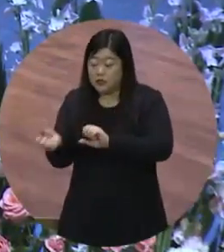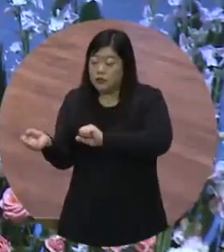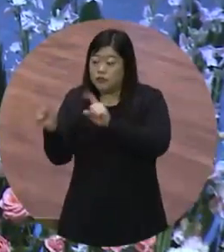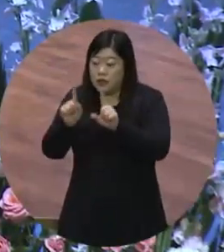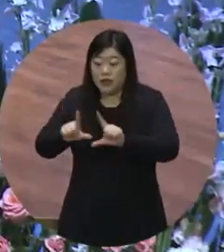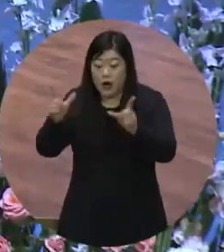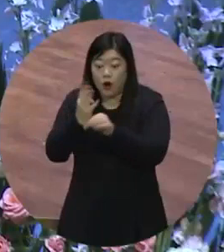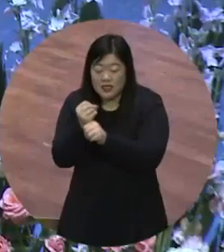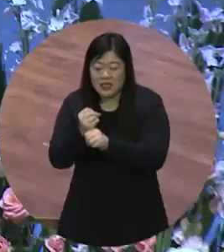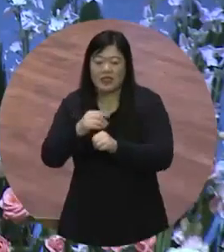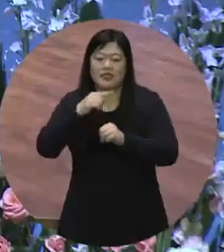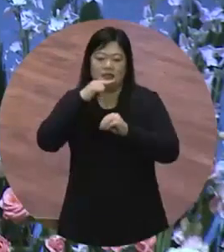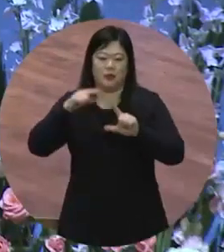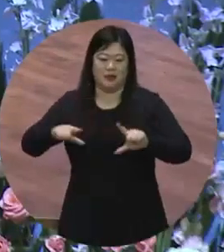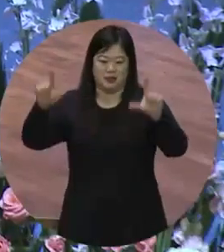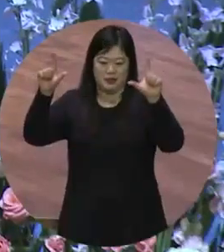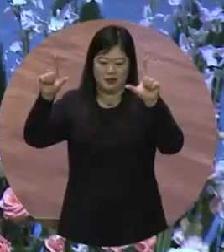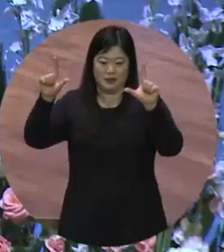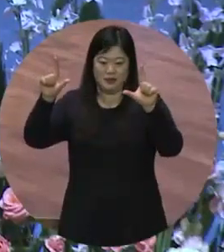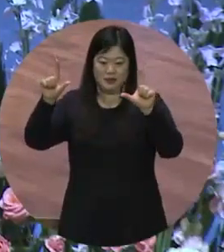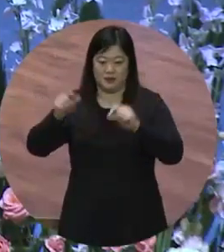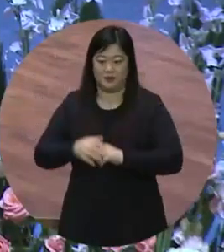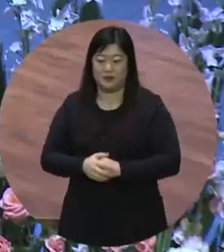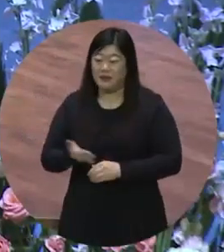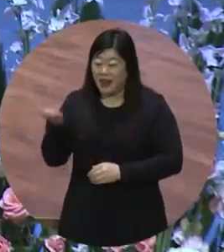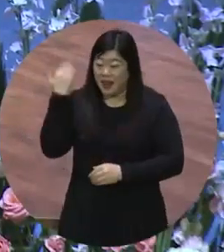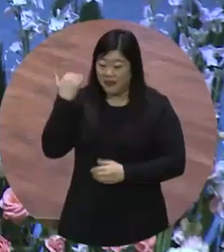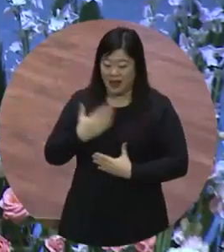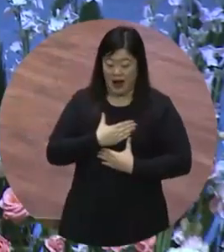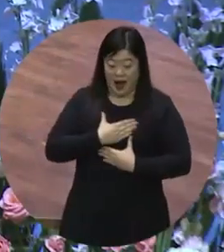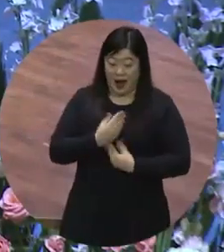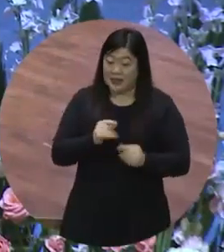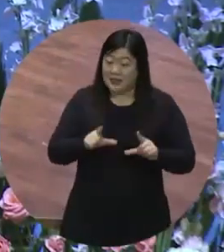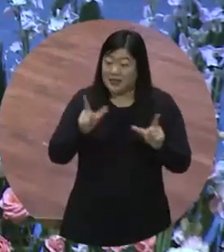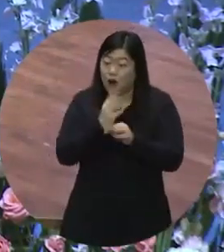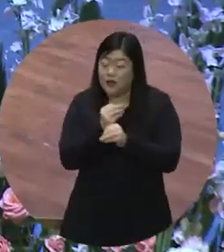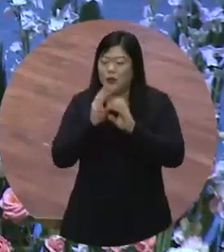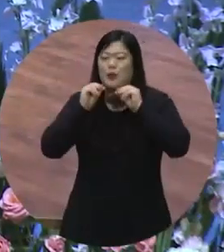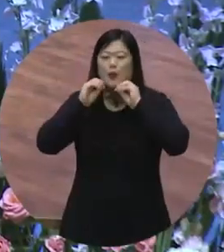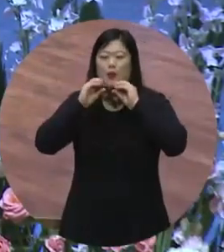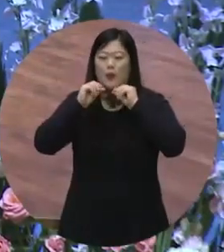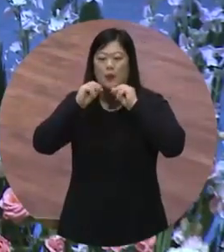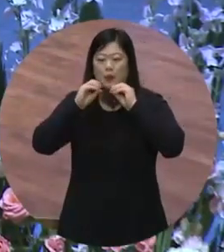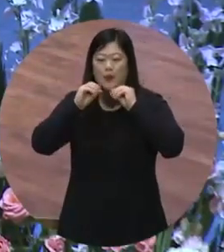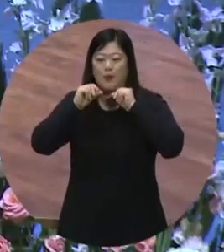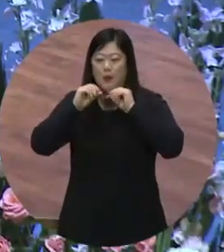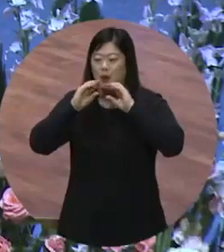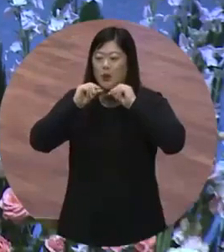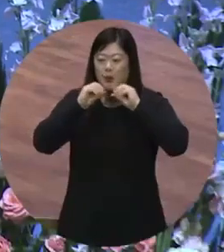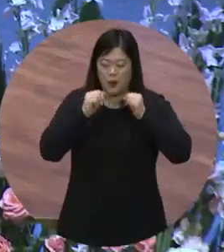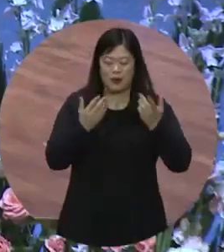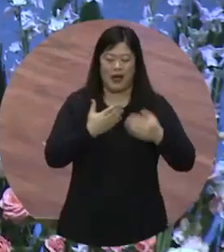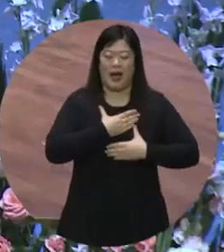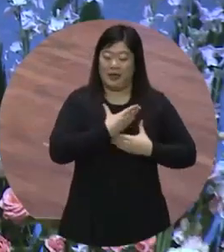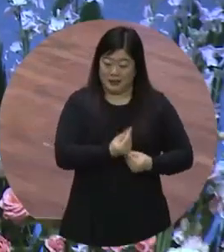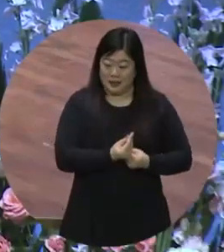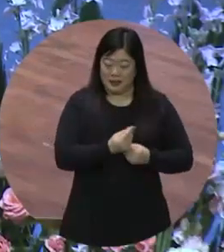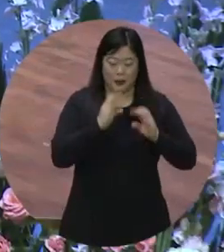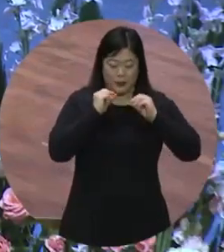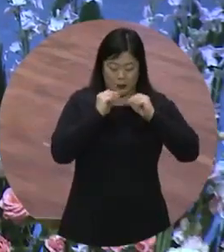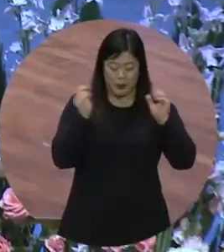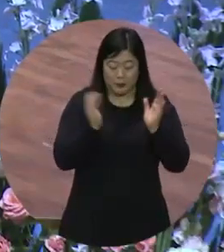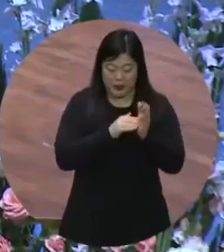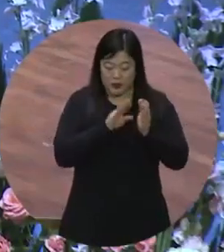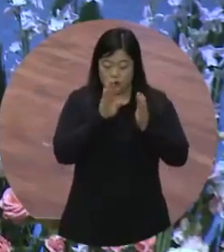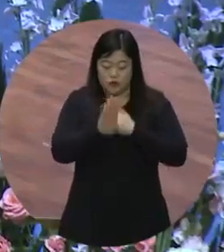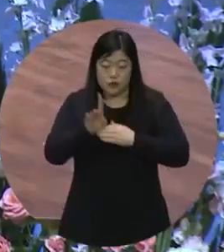주일날이에요. 오늘같이 주일날이에요. 안식 옛날에 구약시대는 안식이 토요일이에요. 안식이 날이 토요일인데